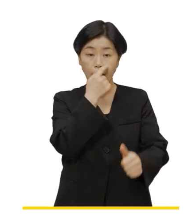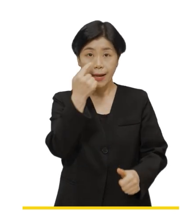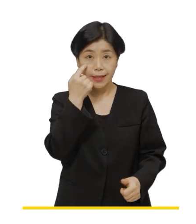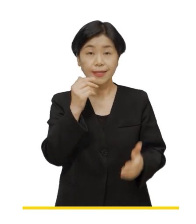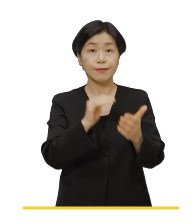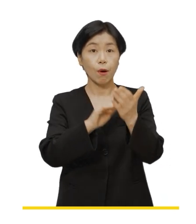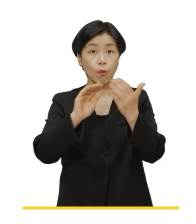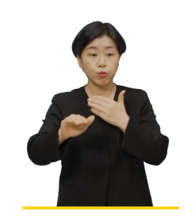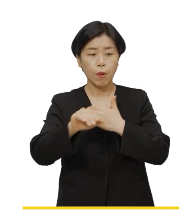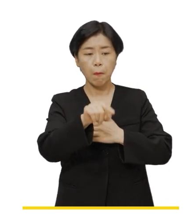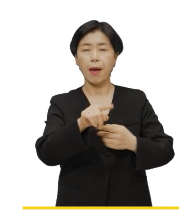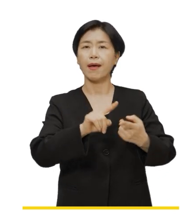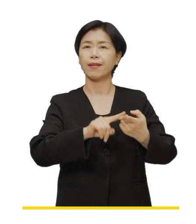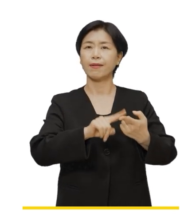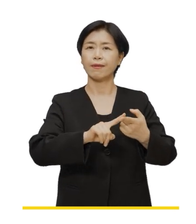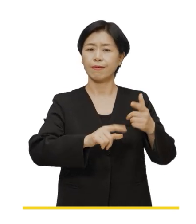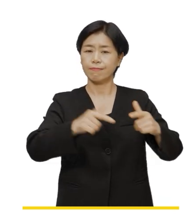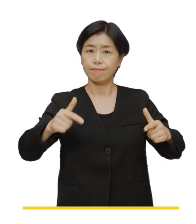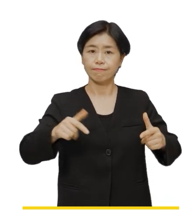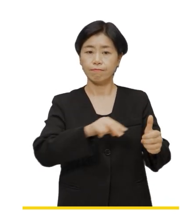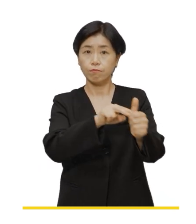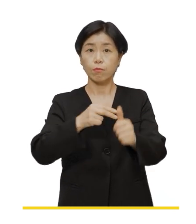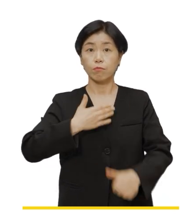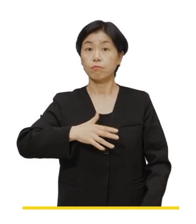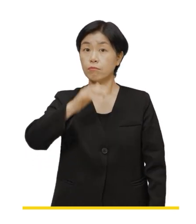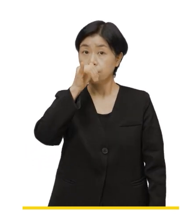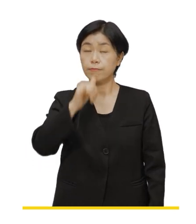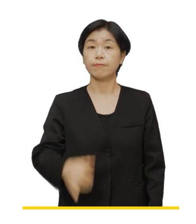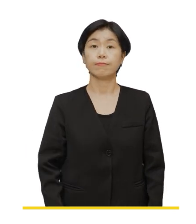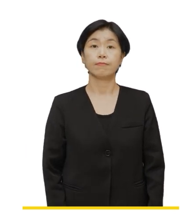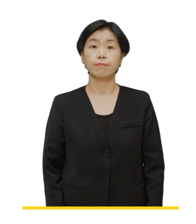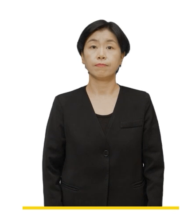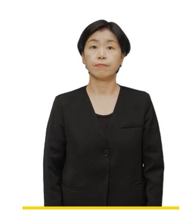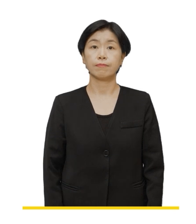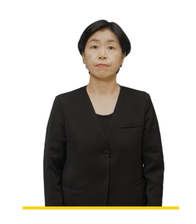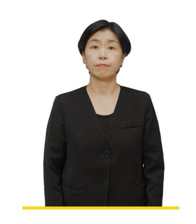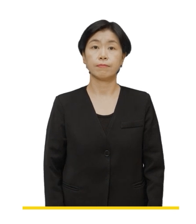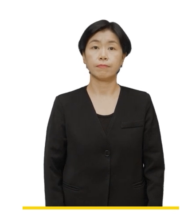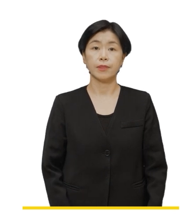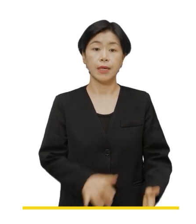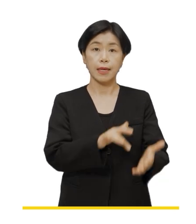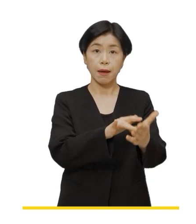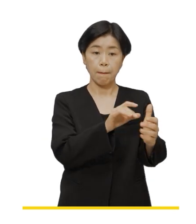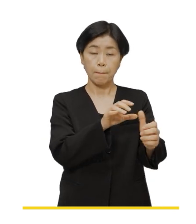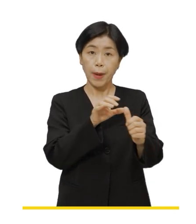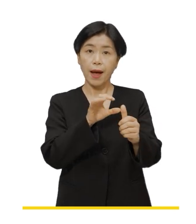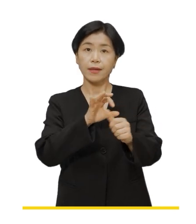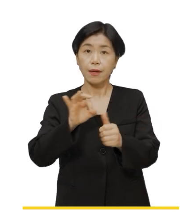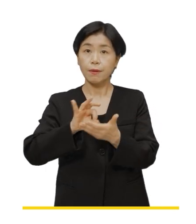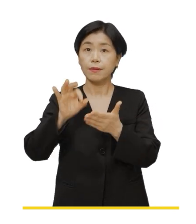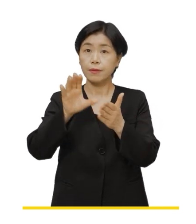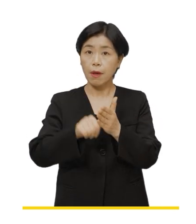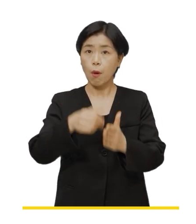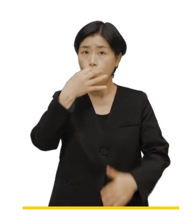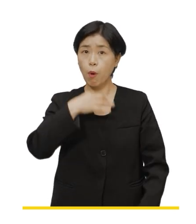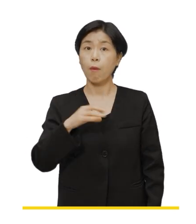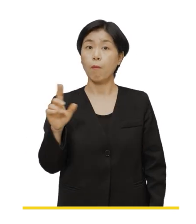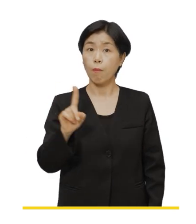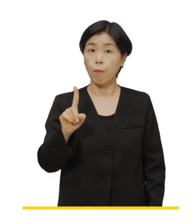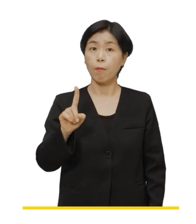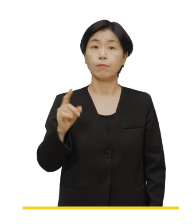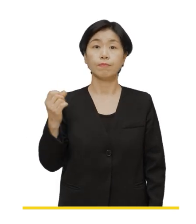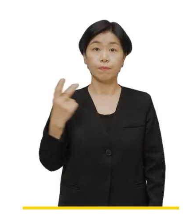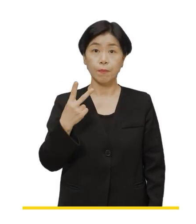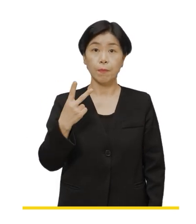확인하면 의약품에 대한 다양한 정보를 알 수 있어요. 의약품을 사용했을 때 어떤 효과가